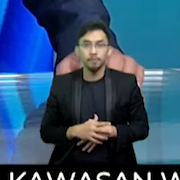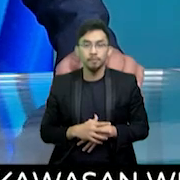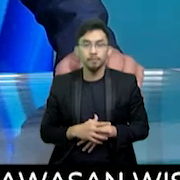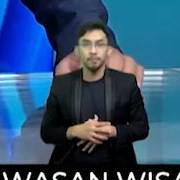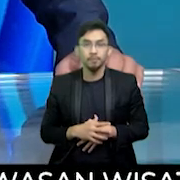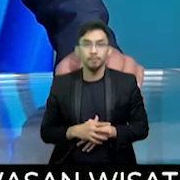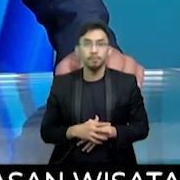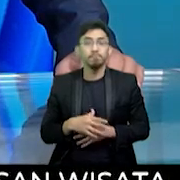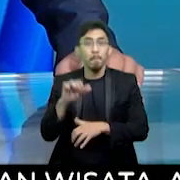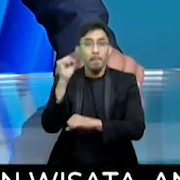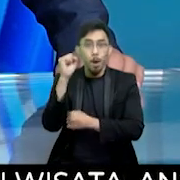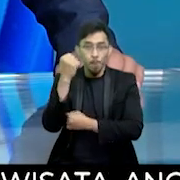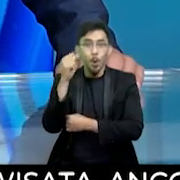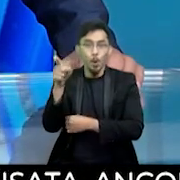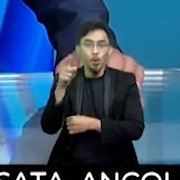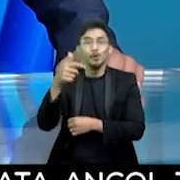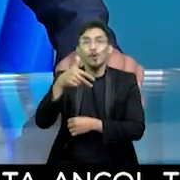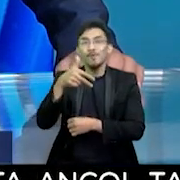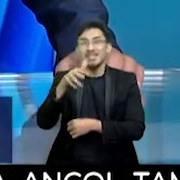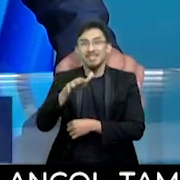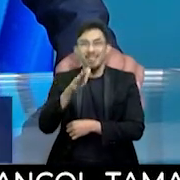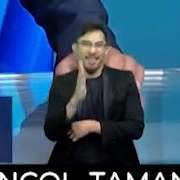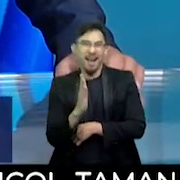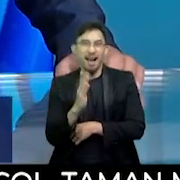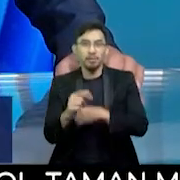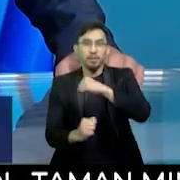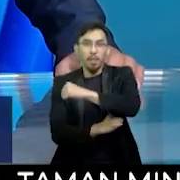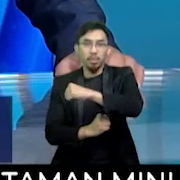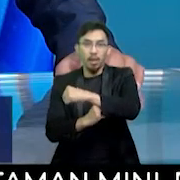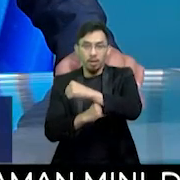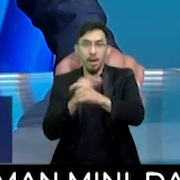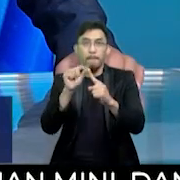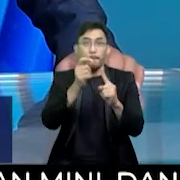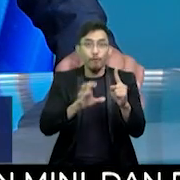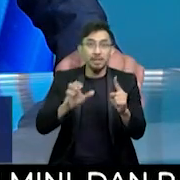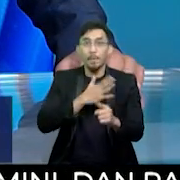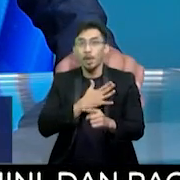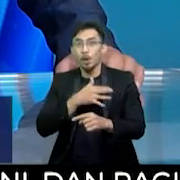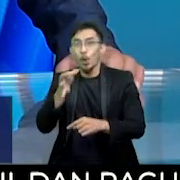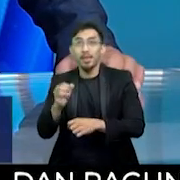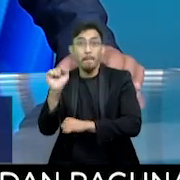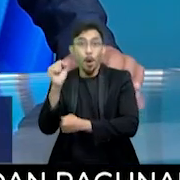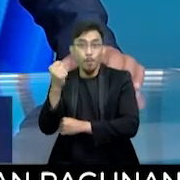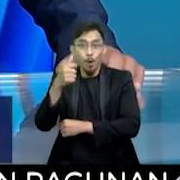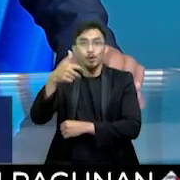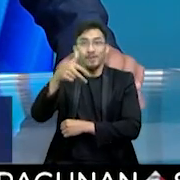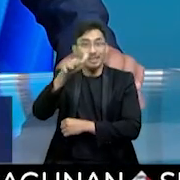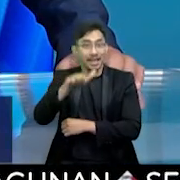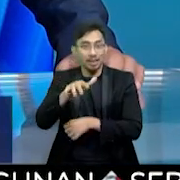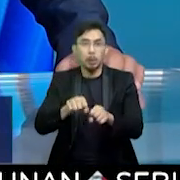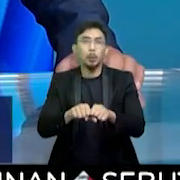Sementara itu pemirsa, di Palopo, Sulawesi Tengah, jembatan penghubung antar provinsi dan kabupaten kota Palopo, Sulawesi Selatan retak